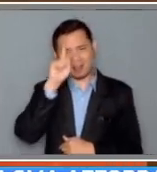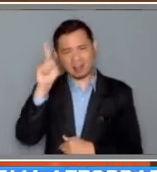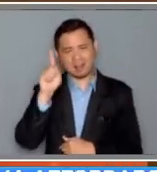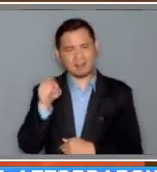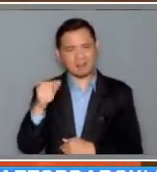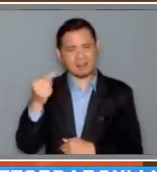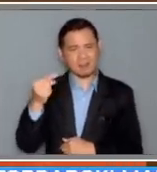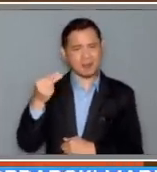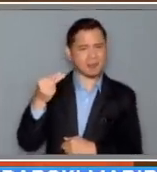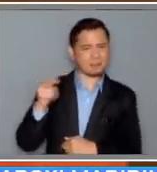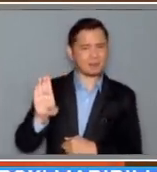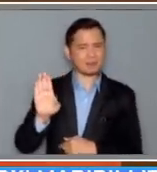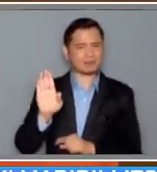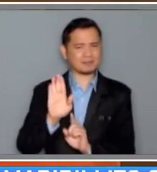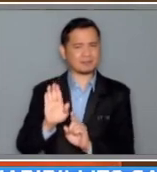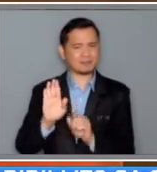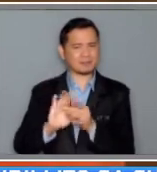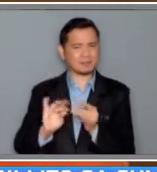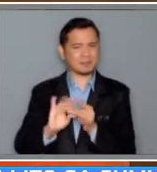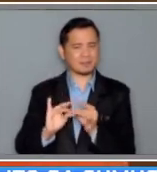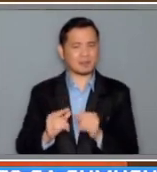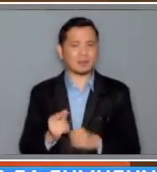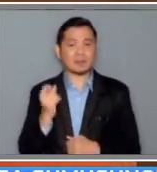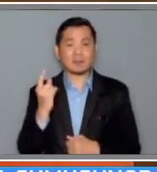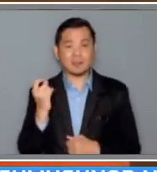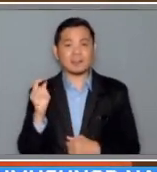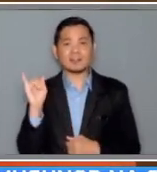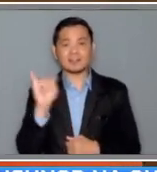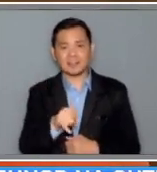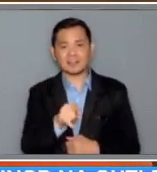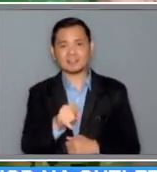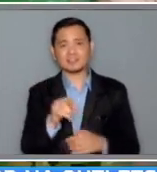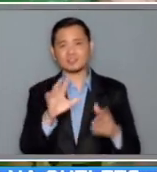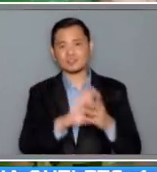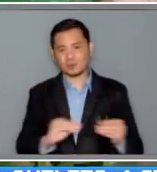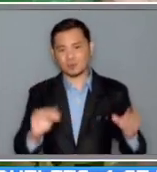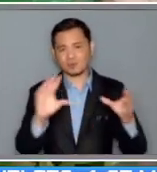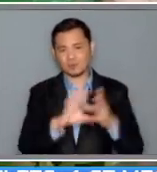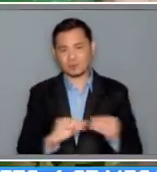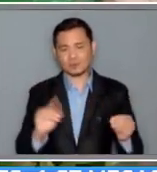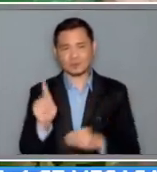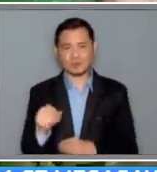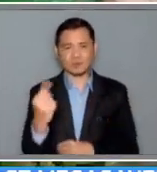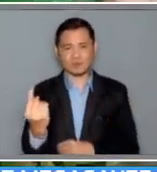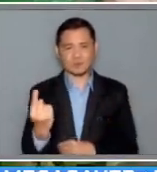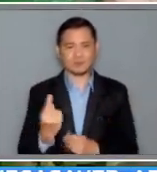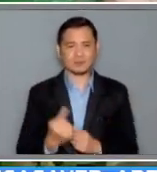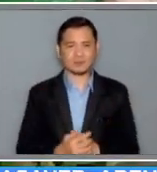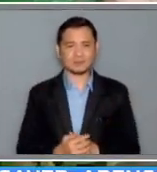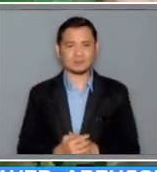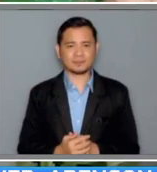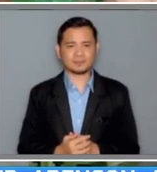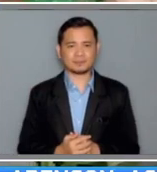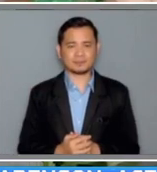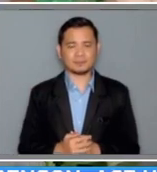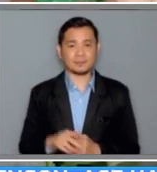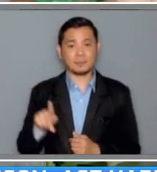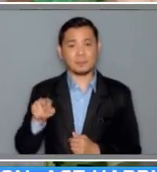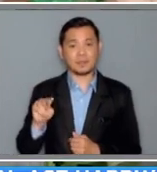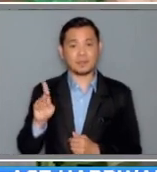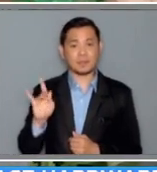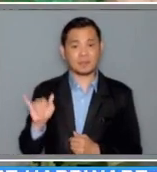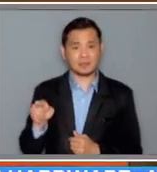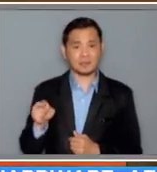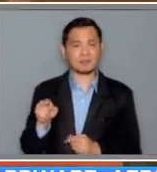ka. Pero parte lang yan ng isang buong kwento. Puring-puri din ni Pinky ang mga bida sa